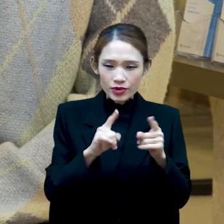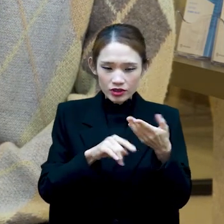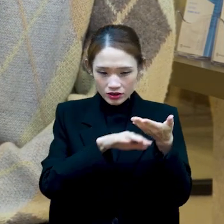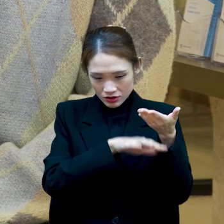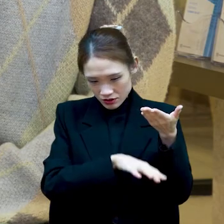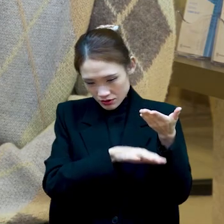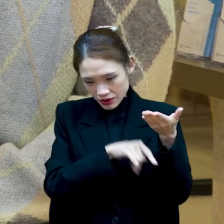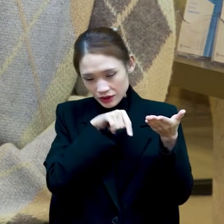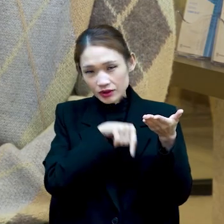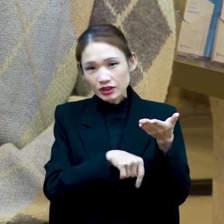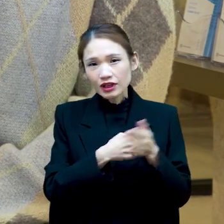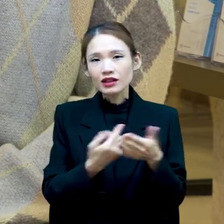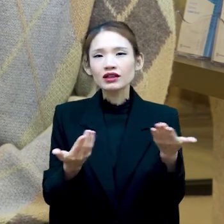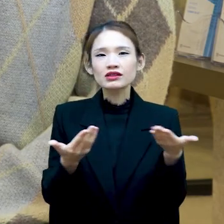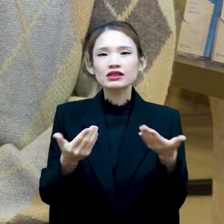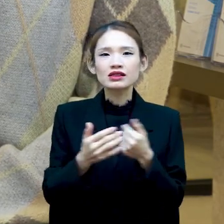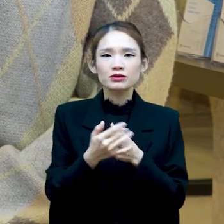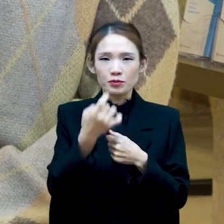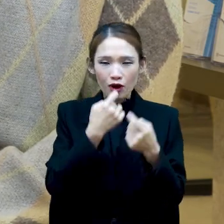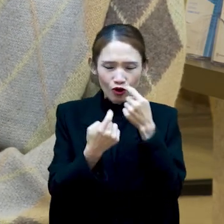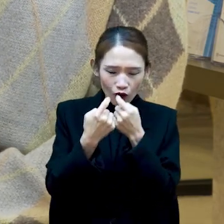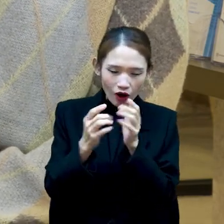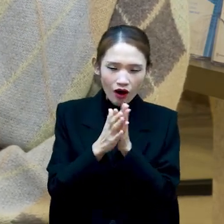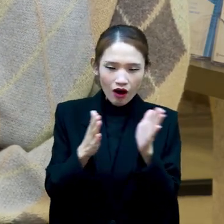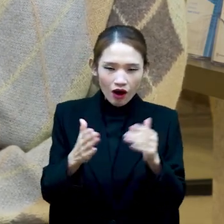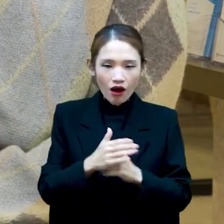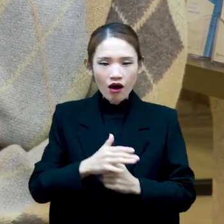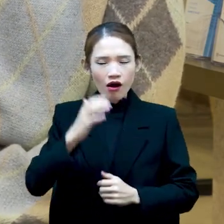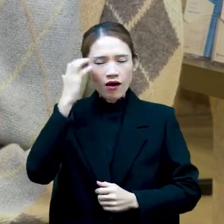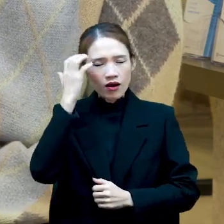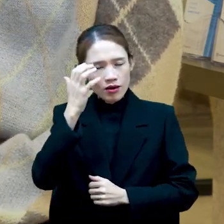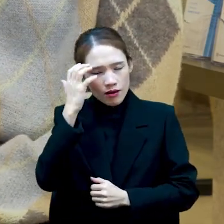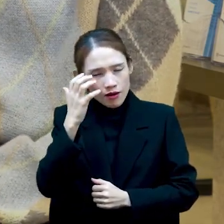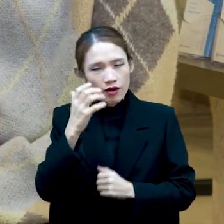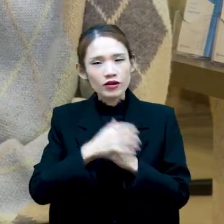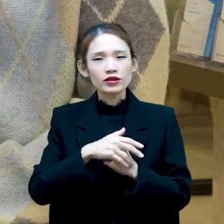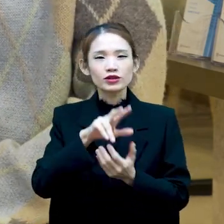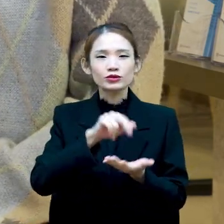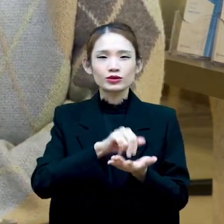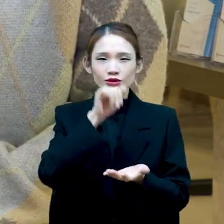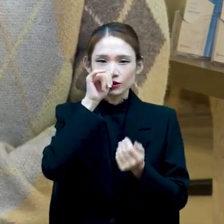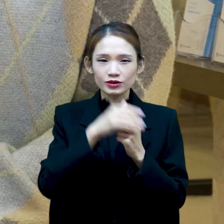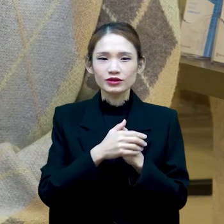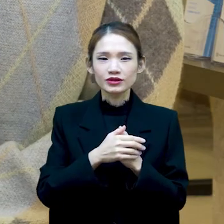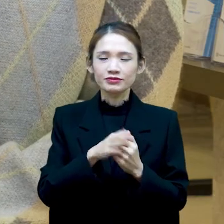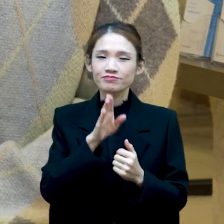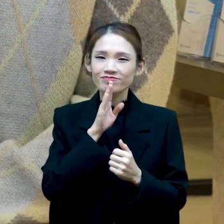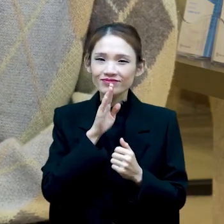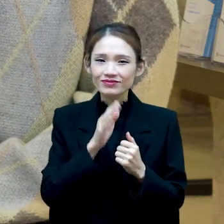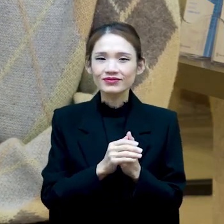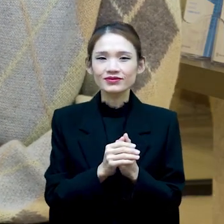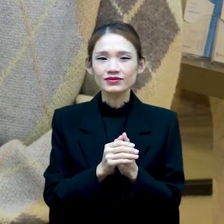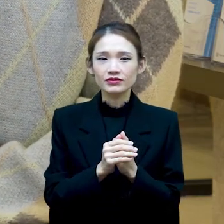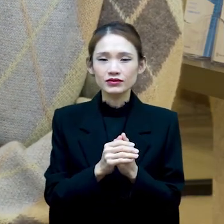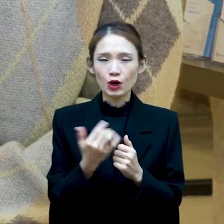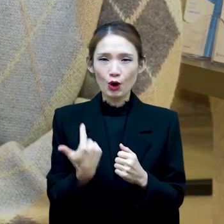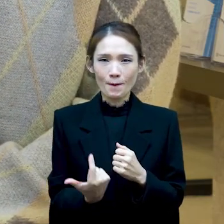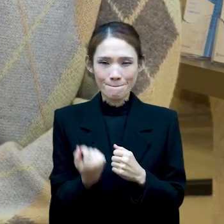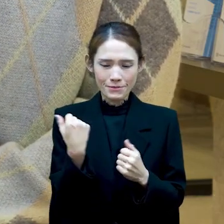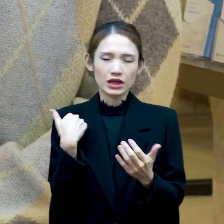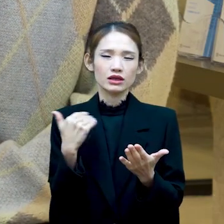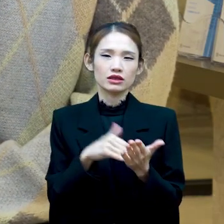된대요. 제가 아랫연차 밑으로 들어간다 생각하니까 도저히 안 되겠더라고요. 그래서 그게 움직였구나. 물론 뭐 그런 요인도 있었고 그래서 이제